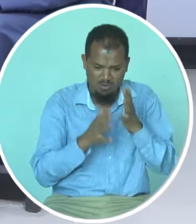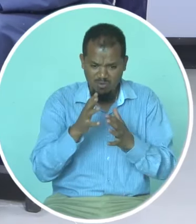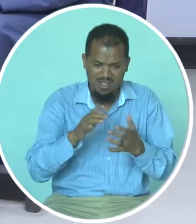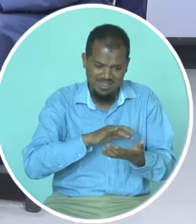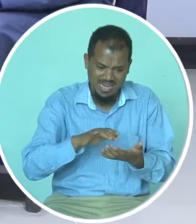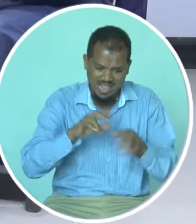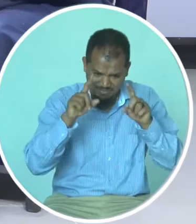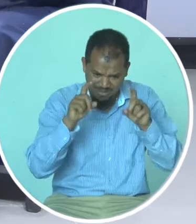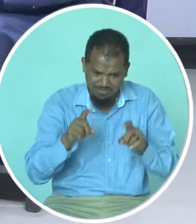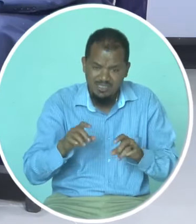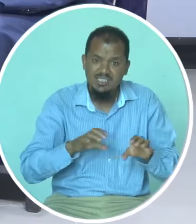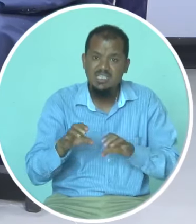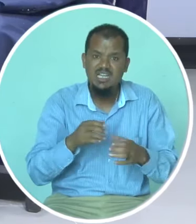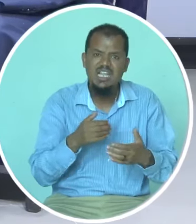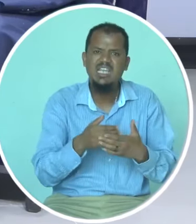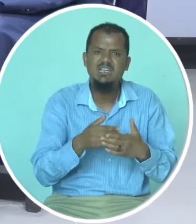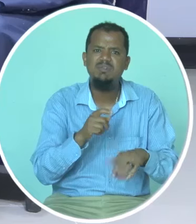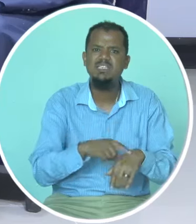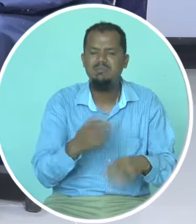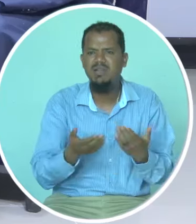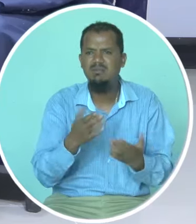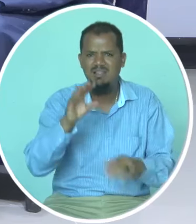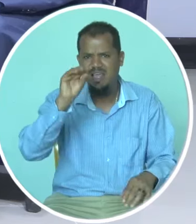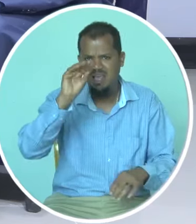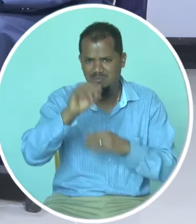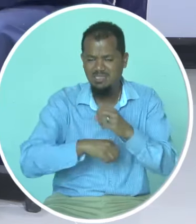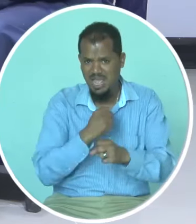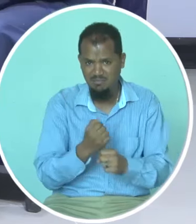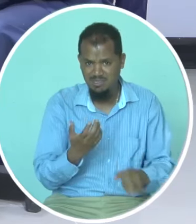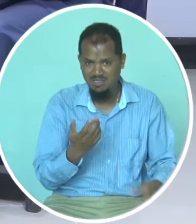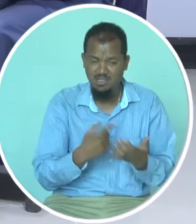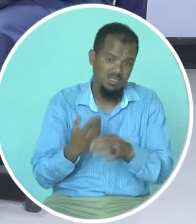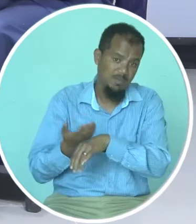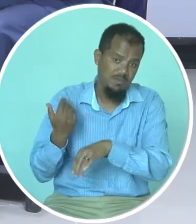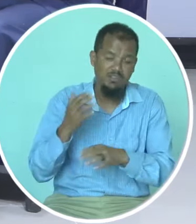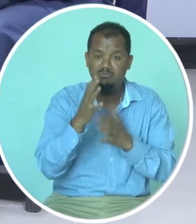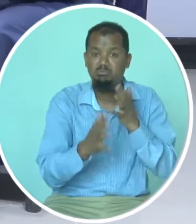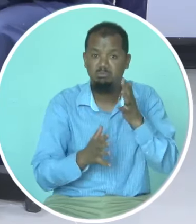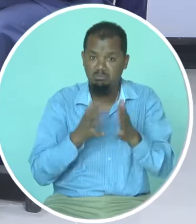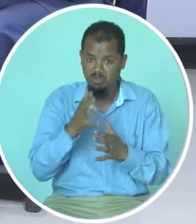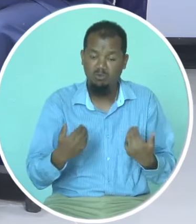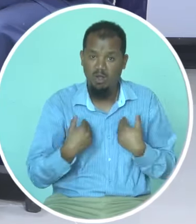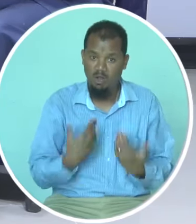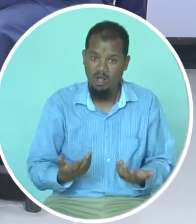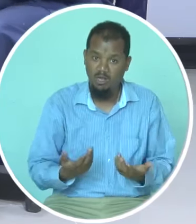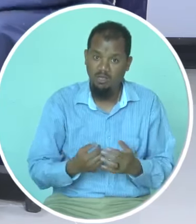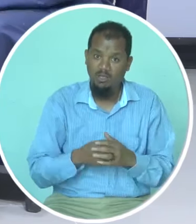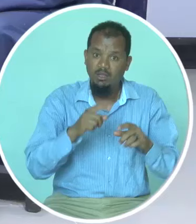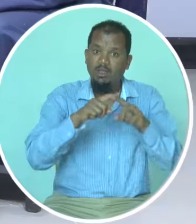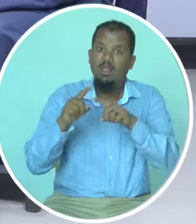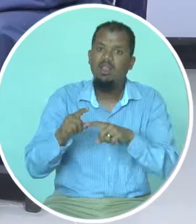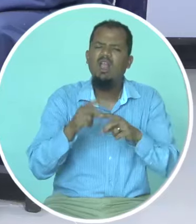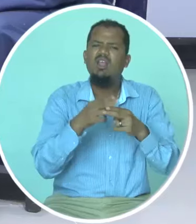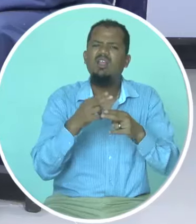ምርምር ሲደረግ የቅርብ ጊዜ ነው፣ ምናልባት 50 አመት ቢሆን ነው። ከዛ በፊት ምልክት ቋንቋ አለ፣